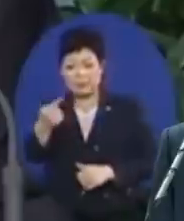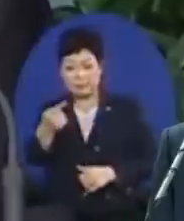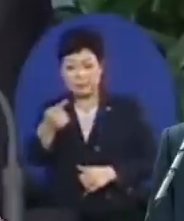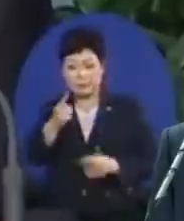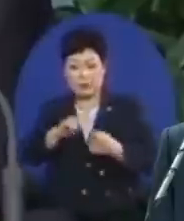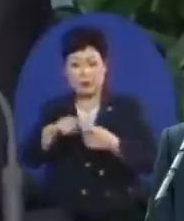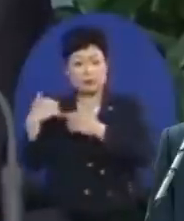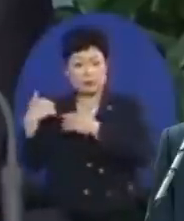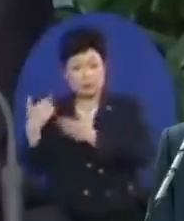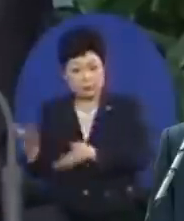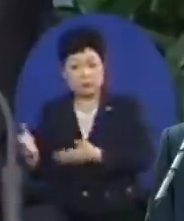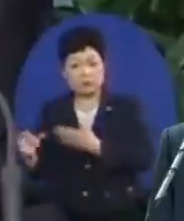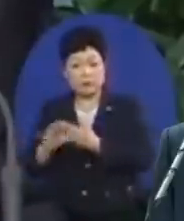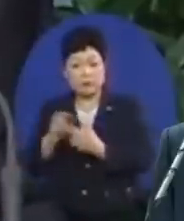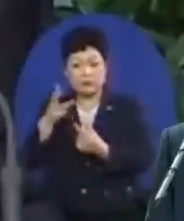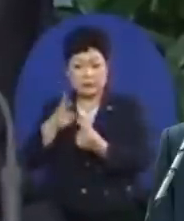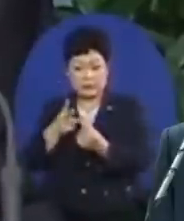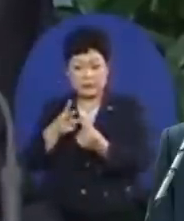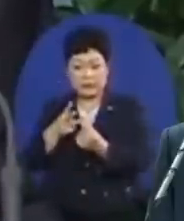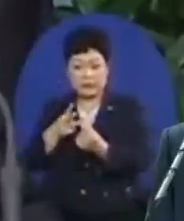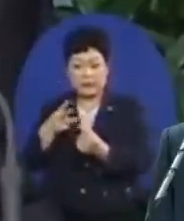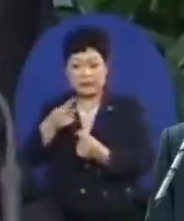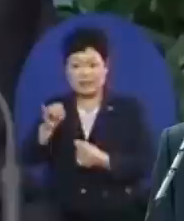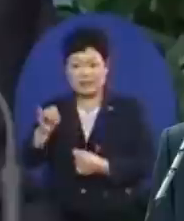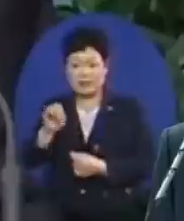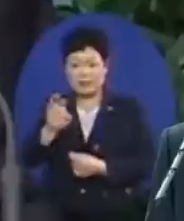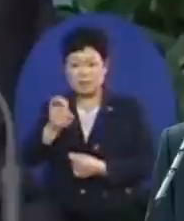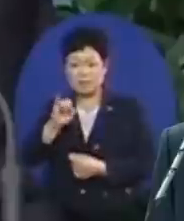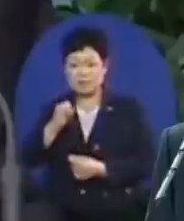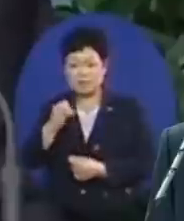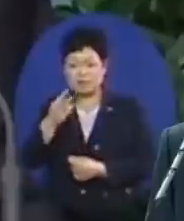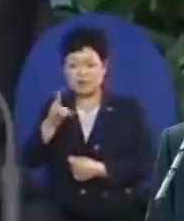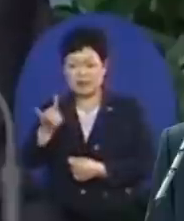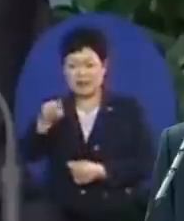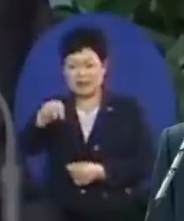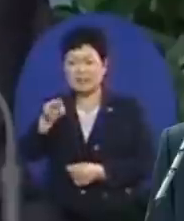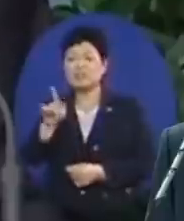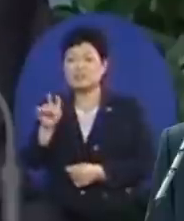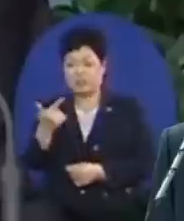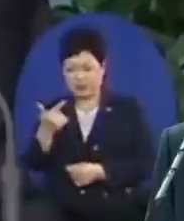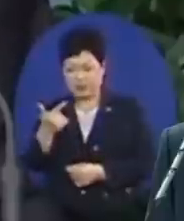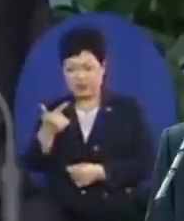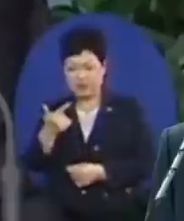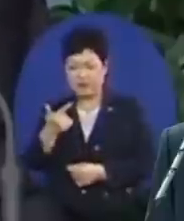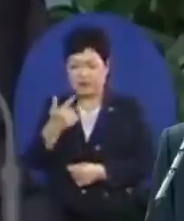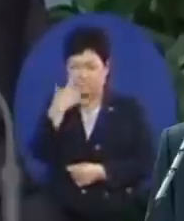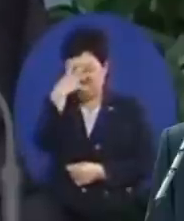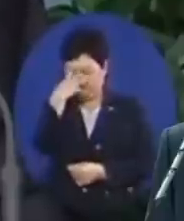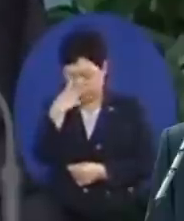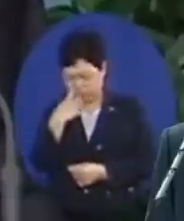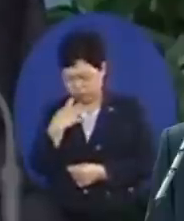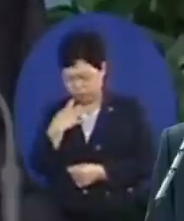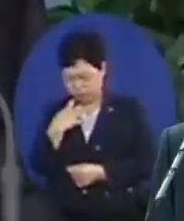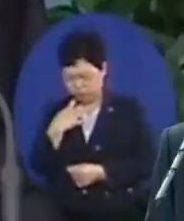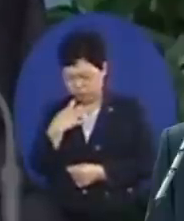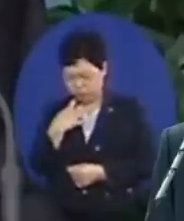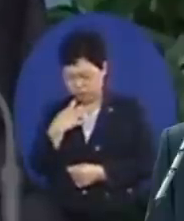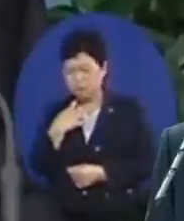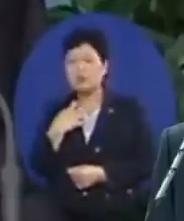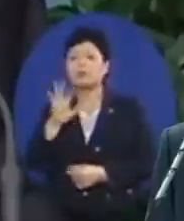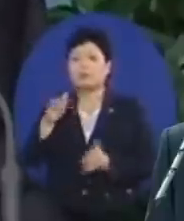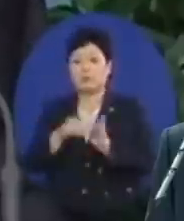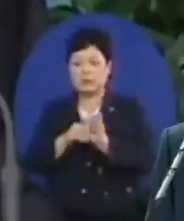그대로 내버려 두면 그 다음 단계는 디프레션. 한번 따라 말씀해주세요. 디프레션. 우울증입니다.